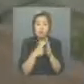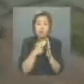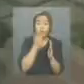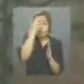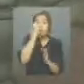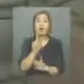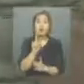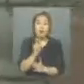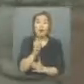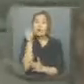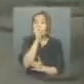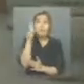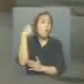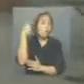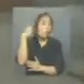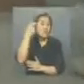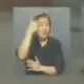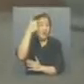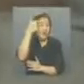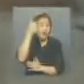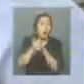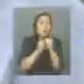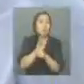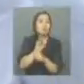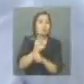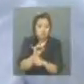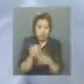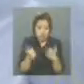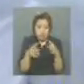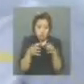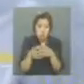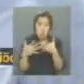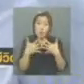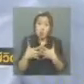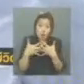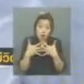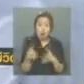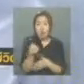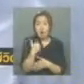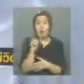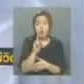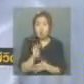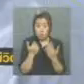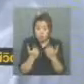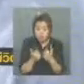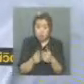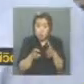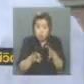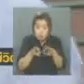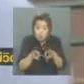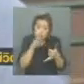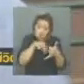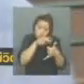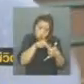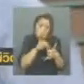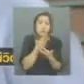ของนักร้องดังหน่วยชันสูตรของนครลอสแองเจลิสระบุนะคะว่าการชันสูตรศพของวินนี่เรียบร้อยแล้ว